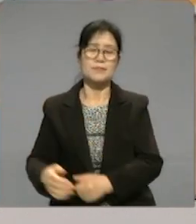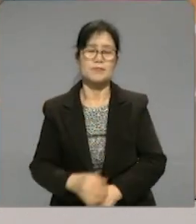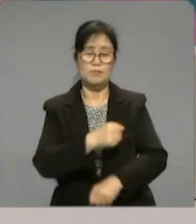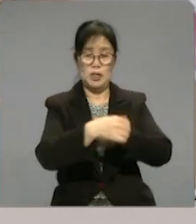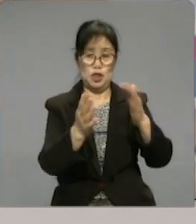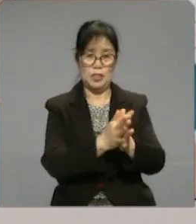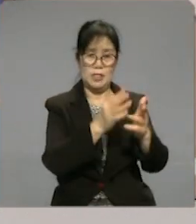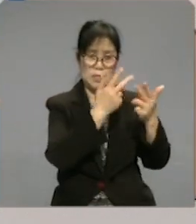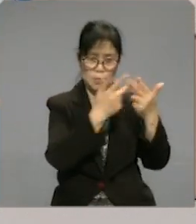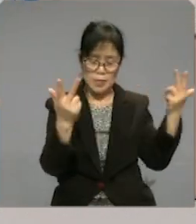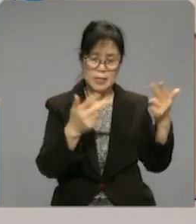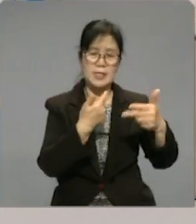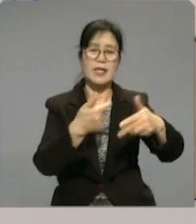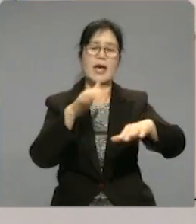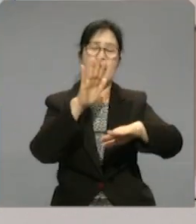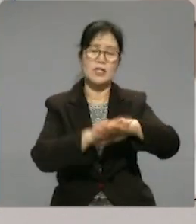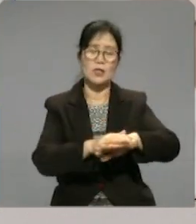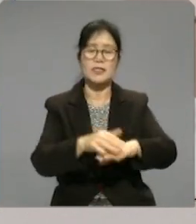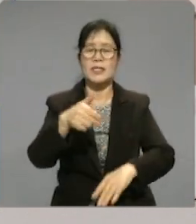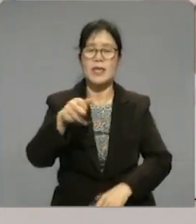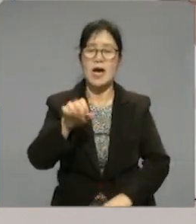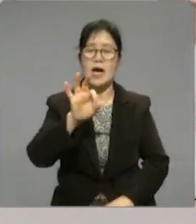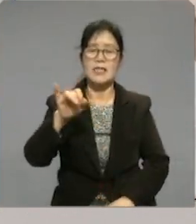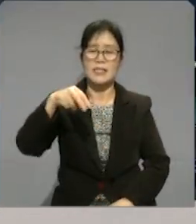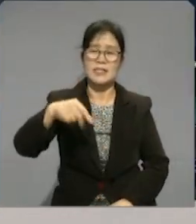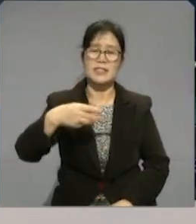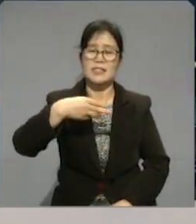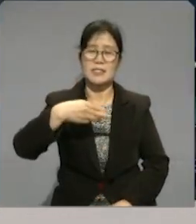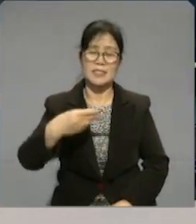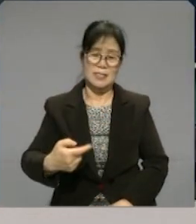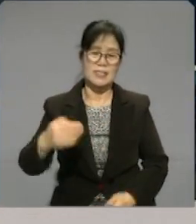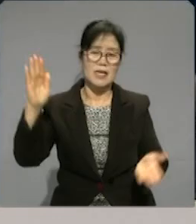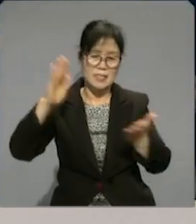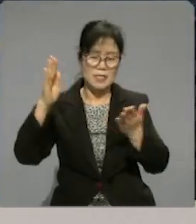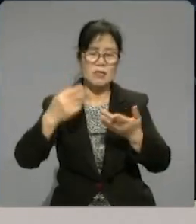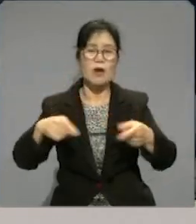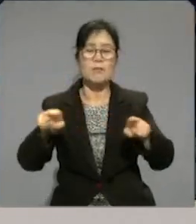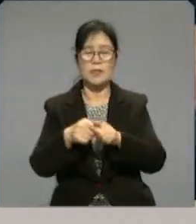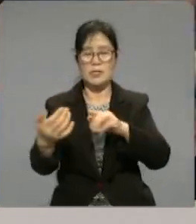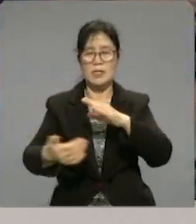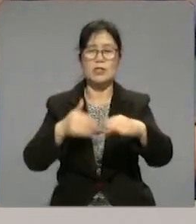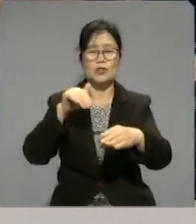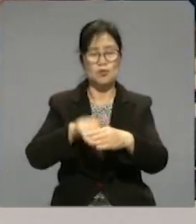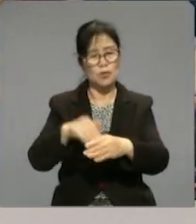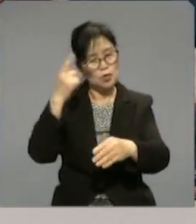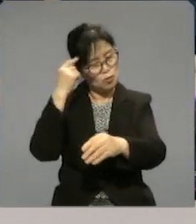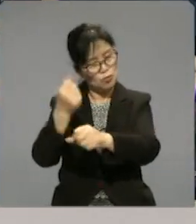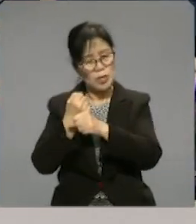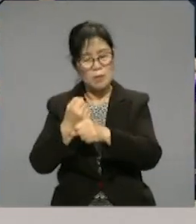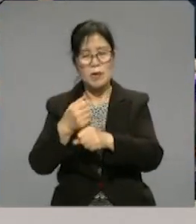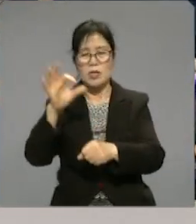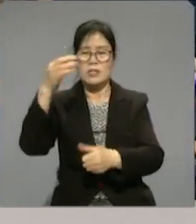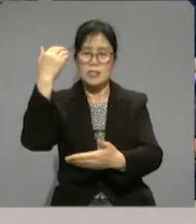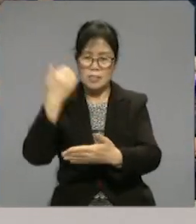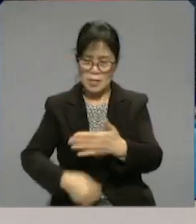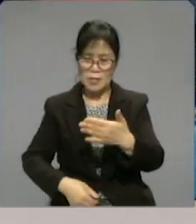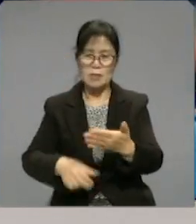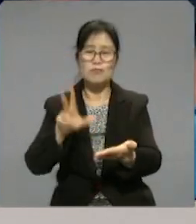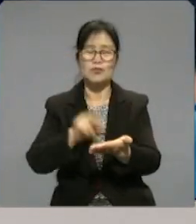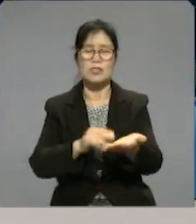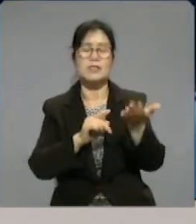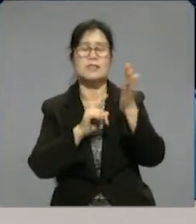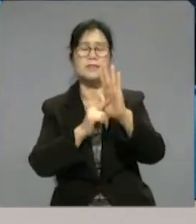더불어민주당은 이재명 대표가 대전을 찾아 카이스트 학생들과 함께 사전투표를 하며 연구개발 예산 삭감 논란을 재차